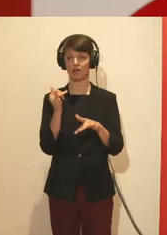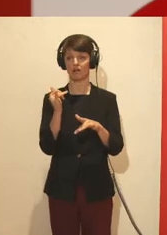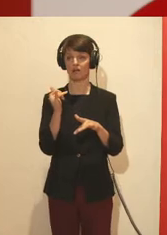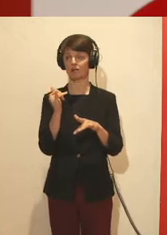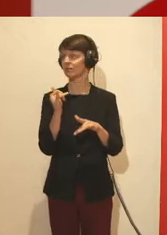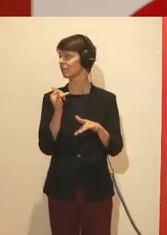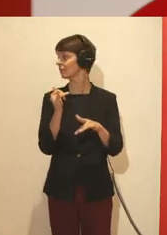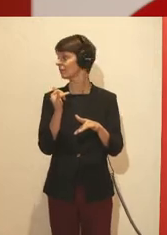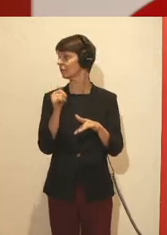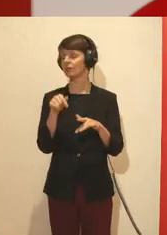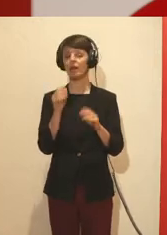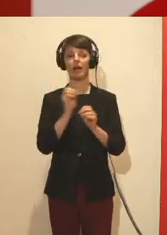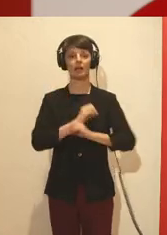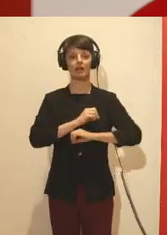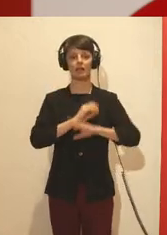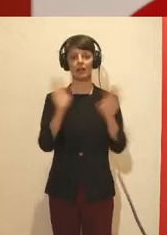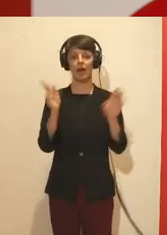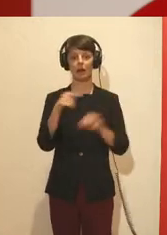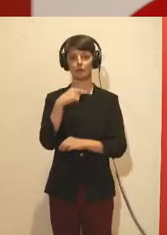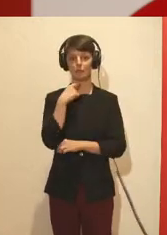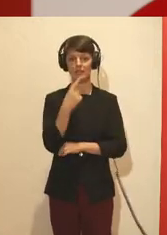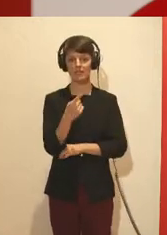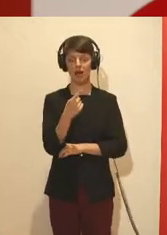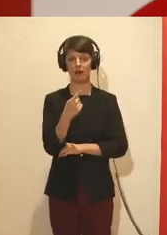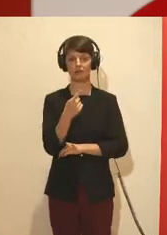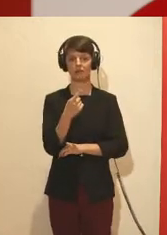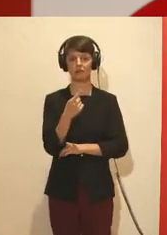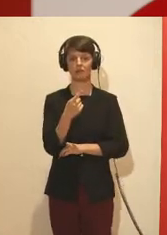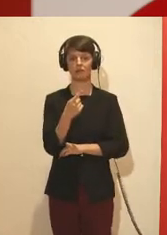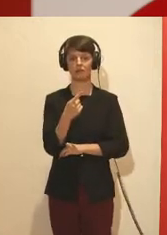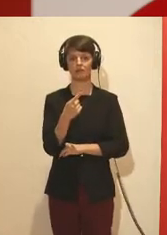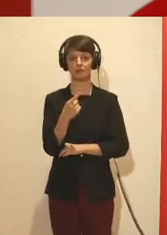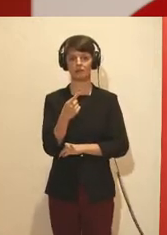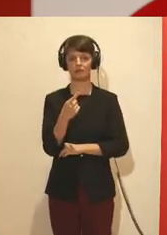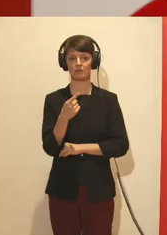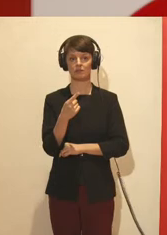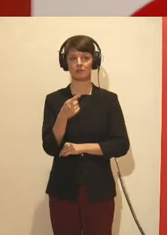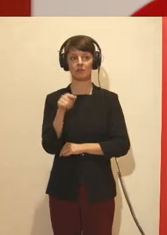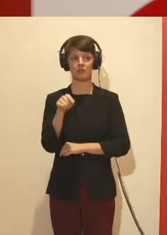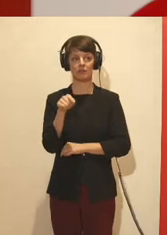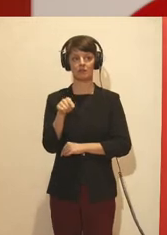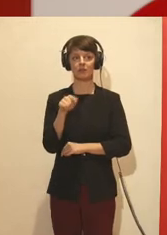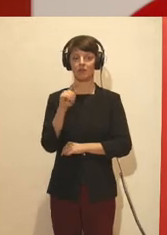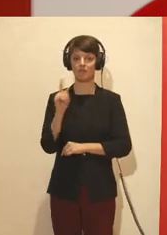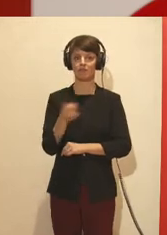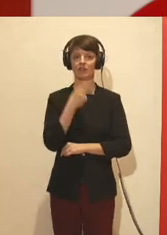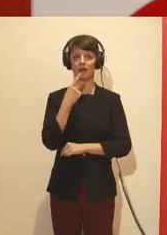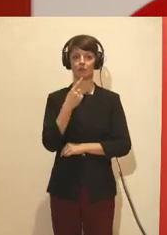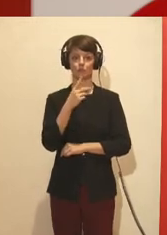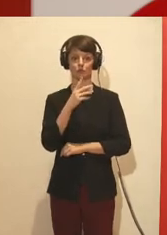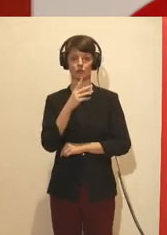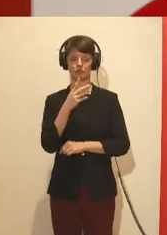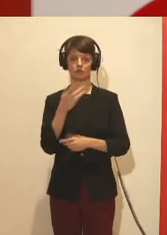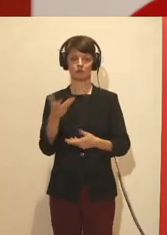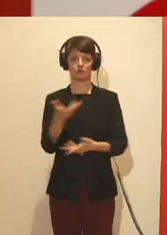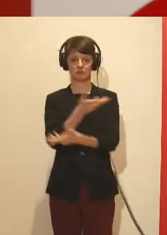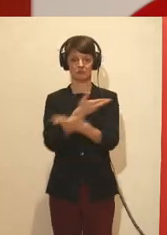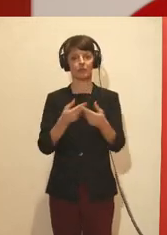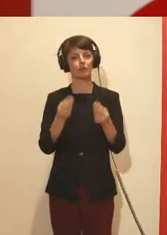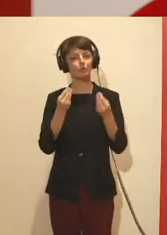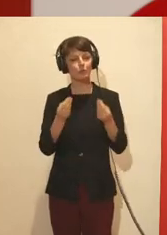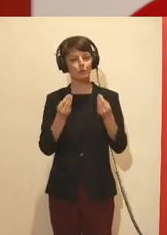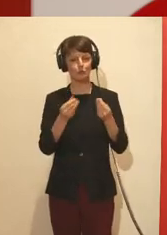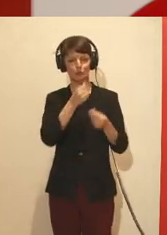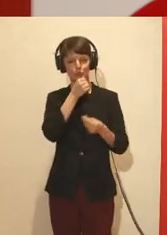ganz klar sagen dass wir wirklich auch es nötig haben wieder zu sprechen über die klassischen berufe die